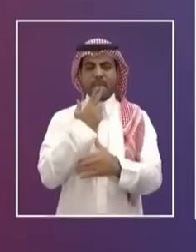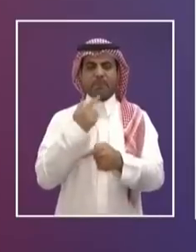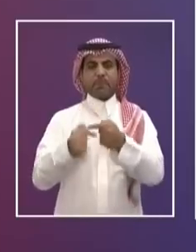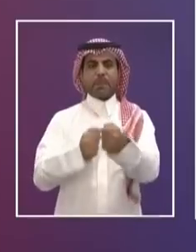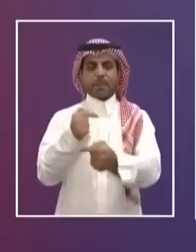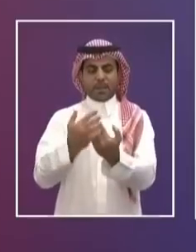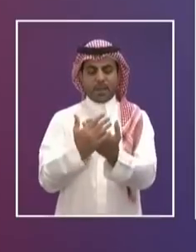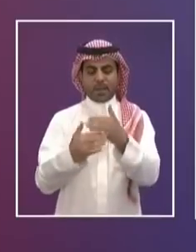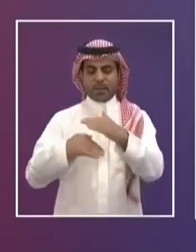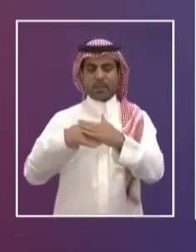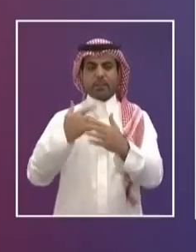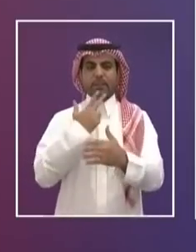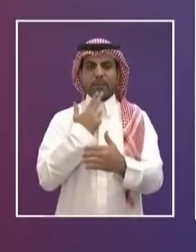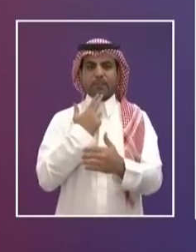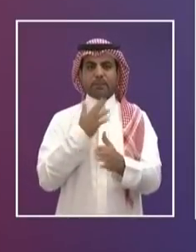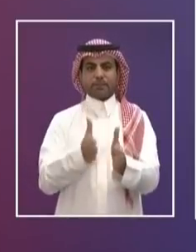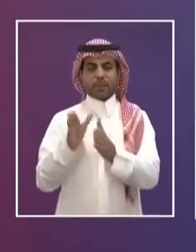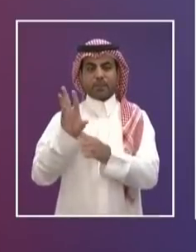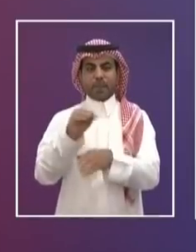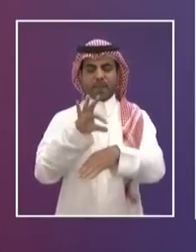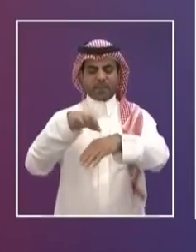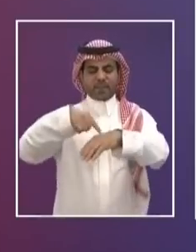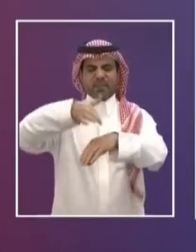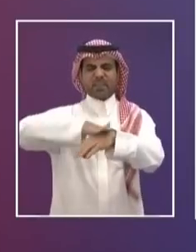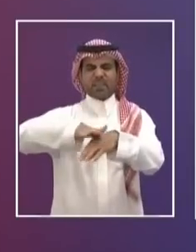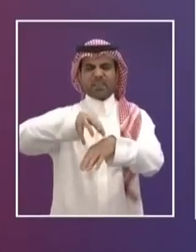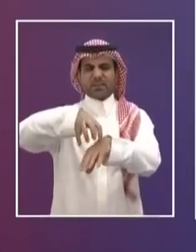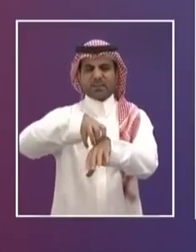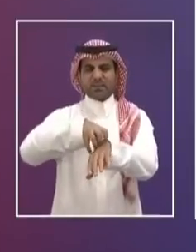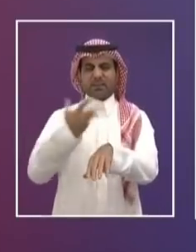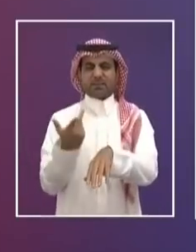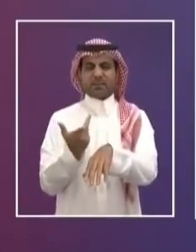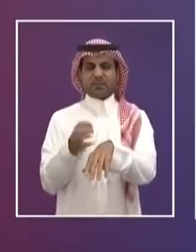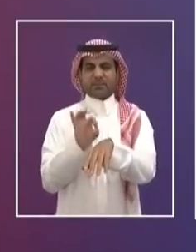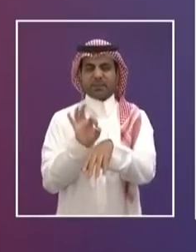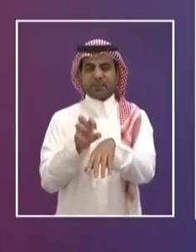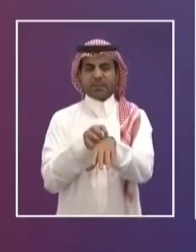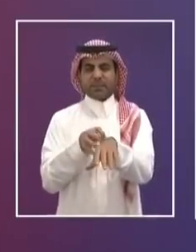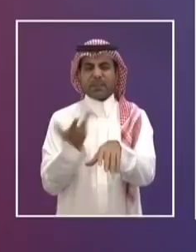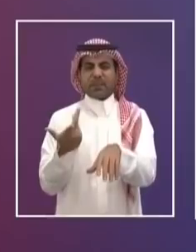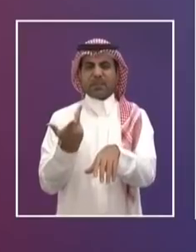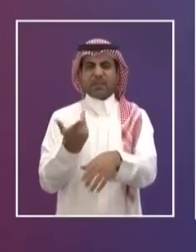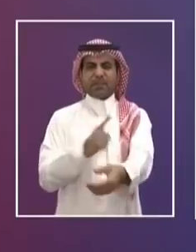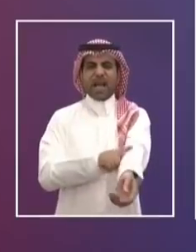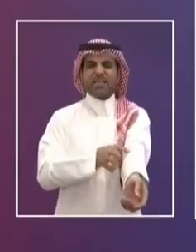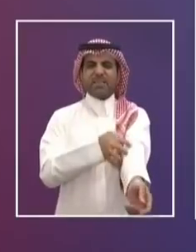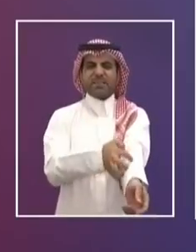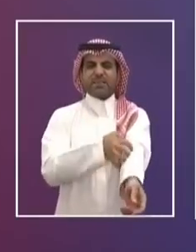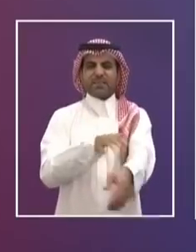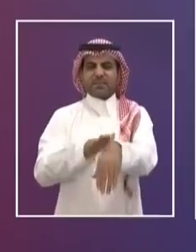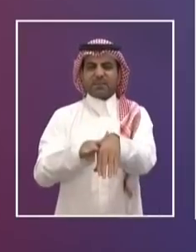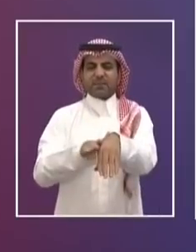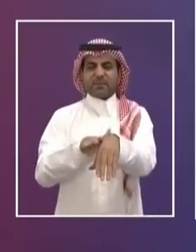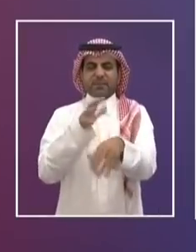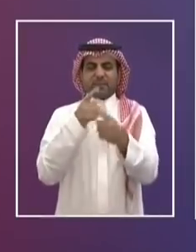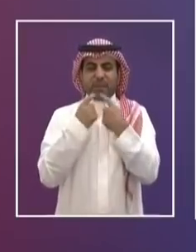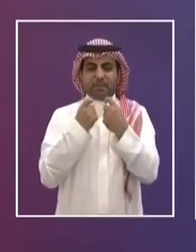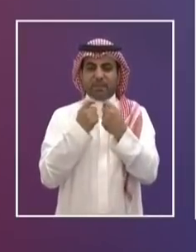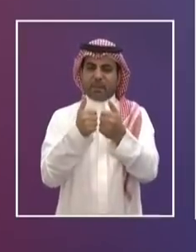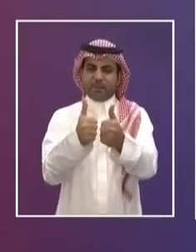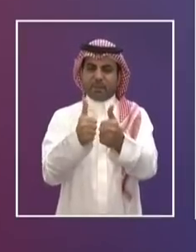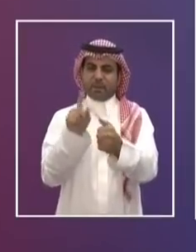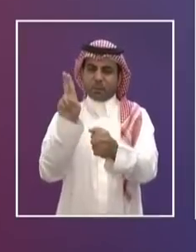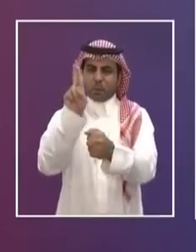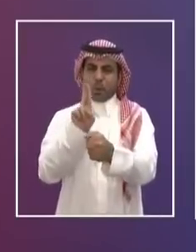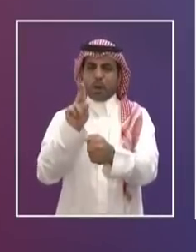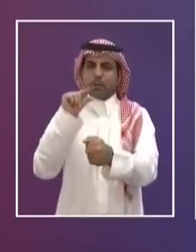نظيفة. من لديهم مشاكل جلدية معينة، حساسية معينة، جفاف في الجلد معين يستلزم عناية خاصة،